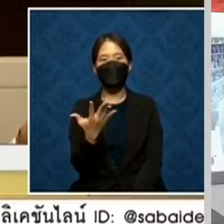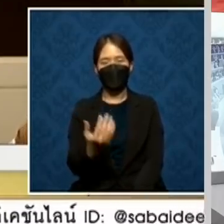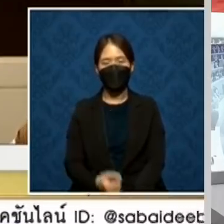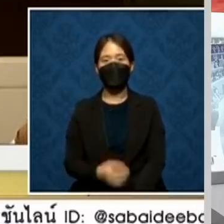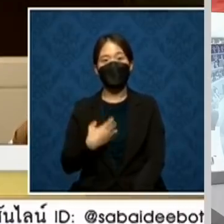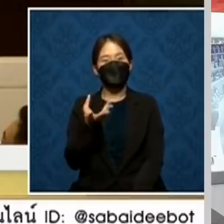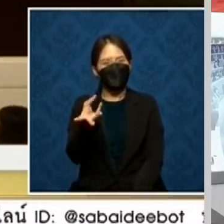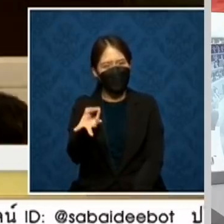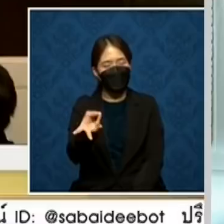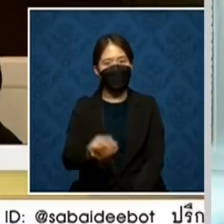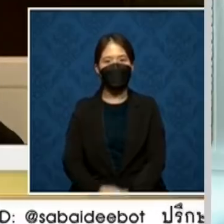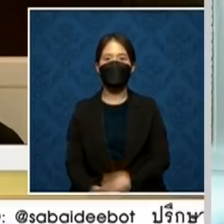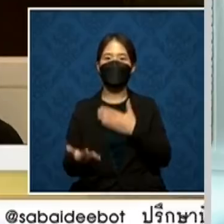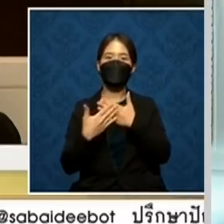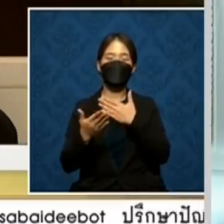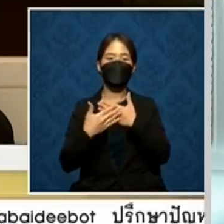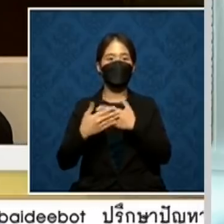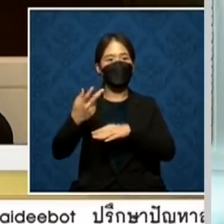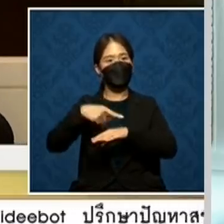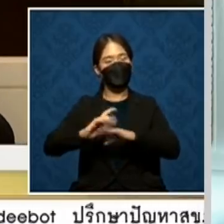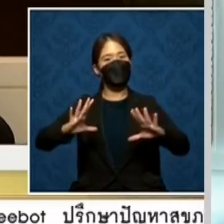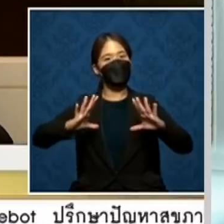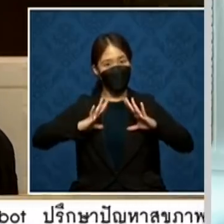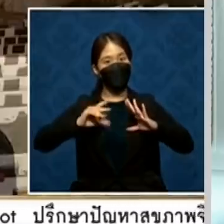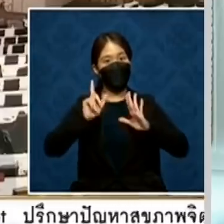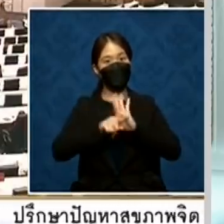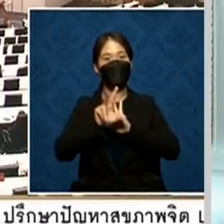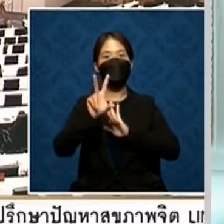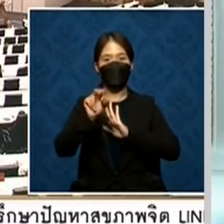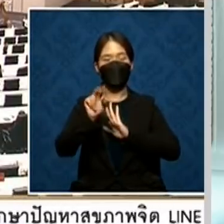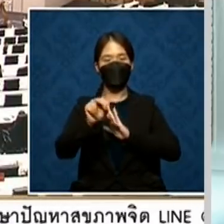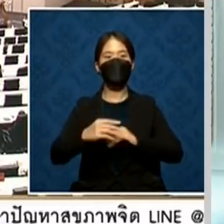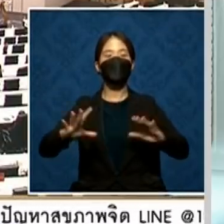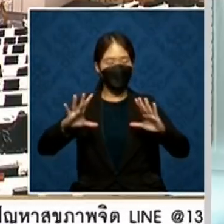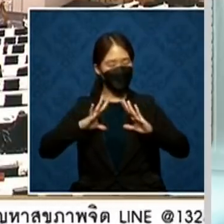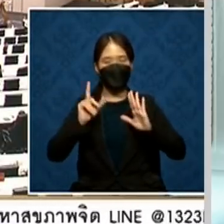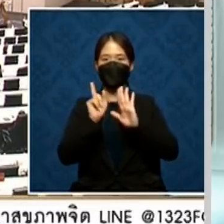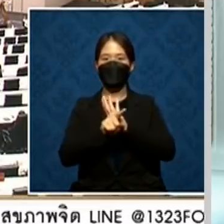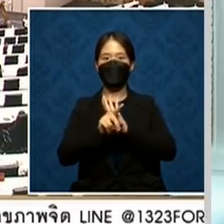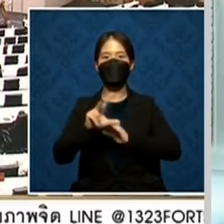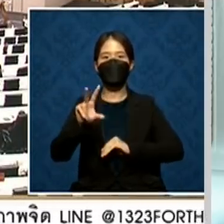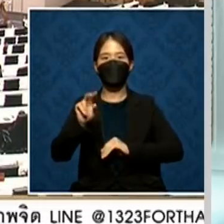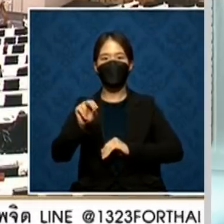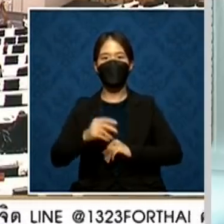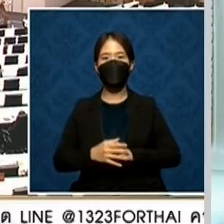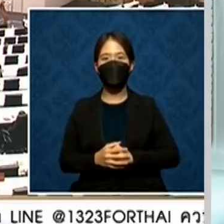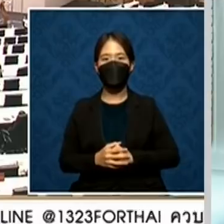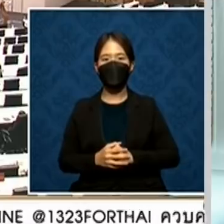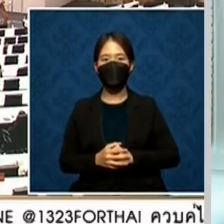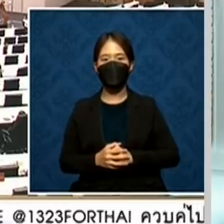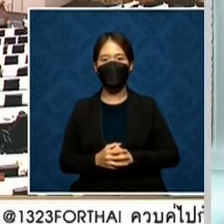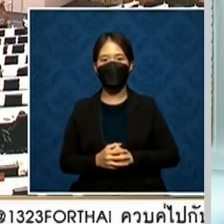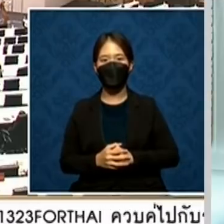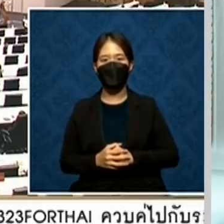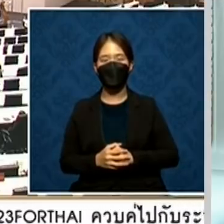ขึ้นก็คือสัปดาห์ก่อนเนี่ยมันเกิดขึ้นระหว่างการรายงานผลการพิจารณาศึกษาผลกระทบแล้วก็แนวทางแก้ปัญหาการกัดเซาะช